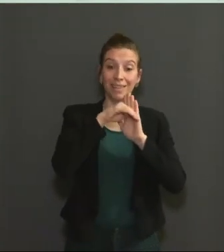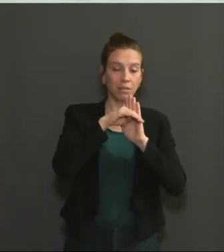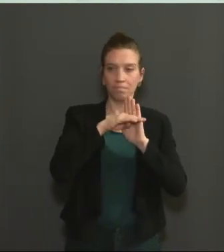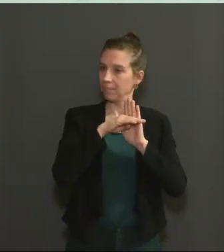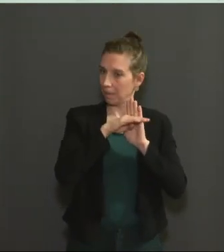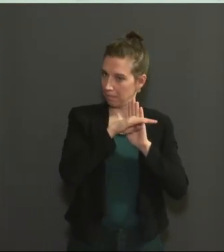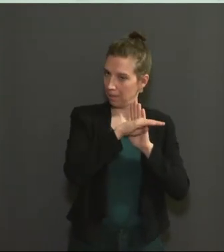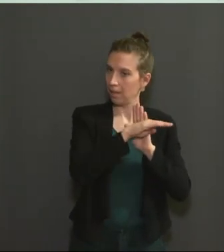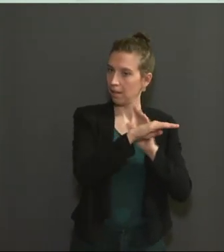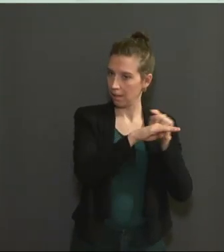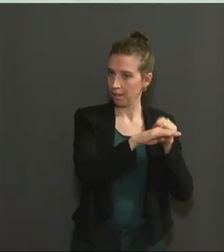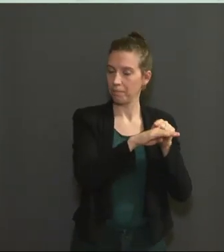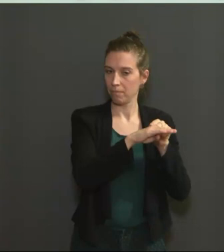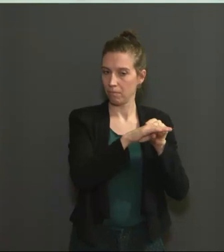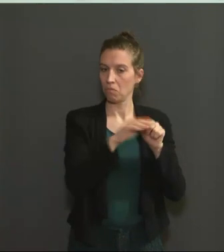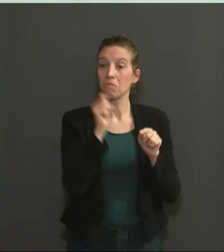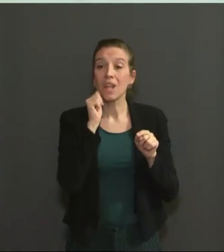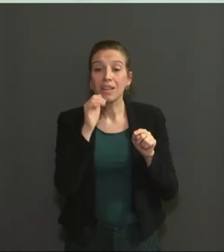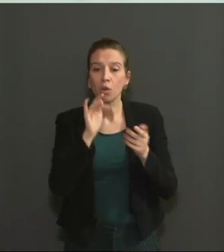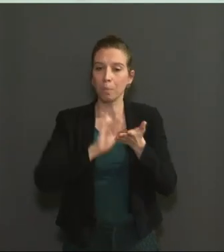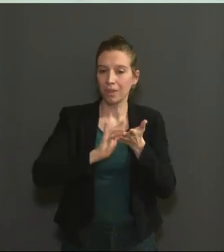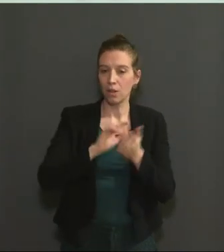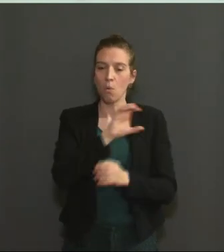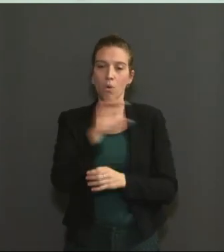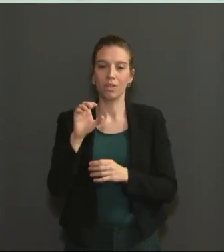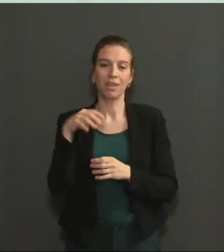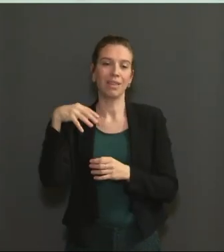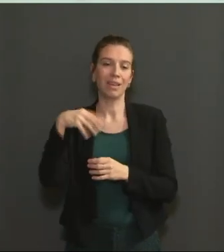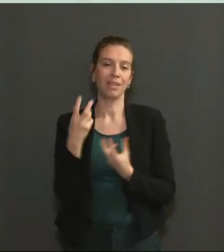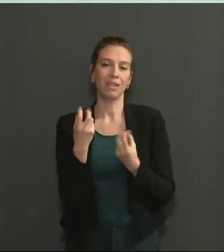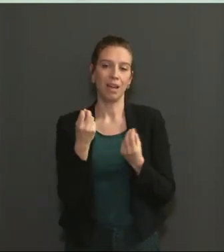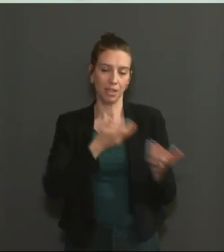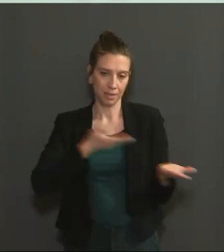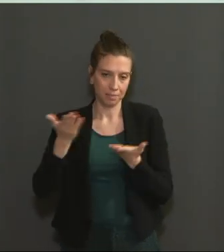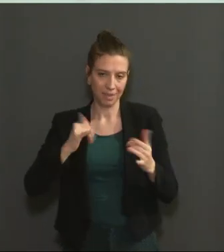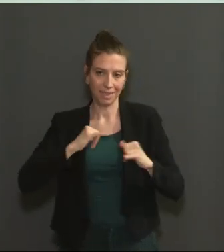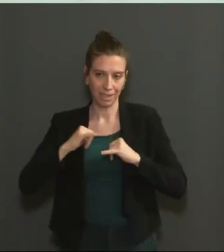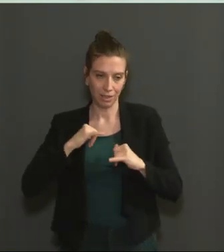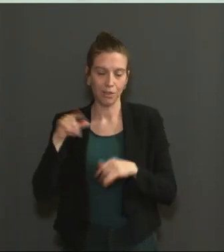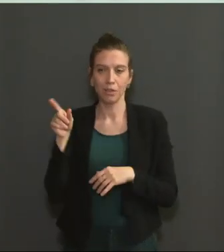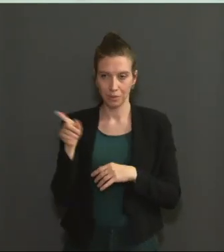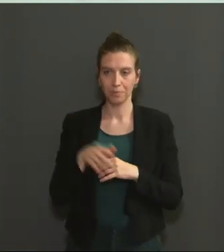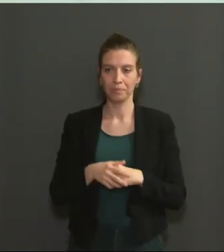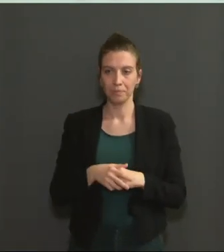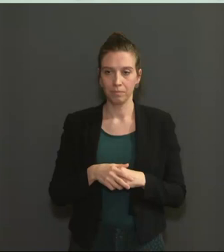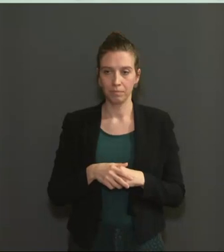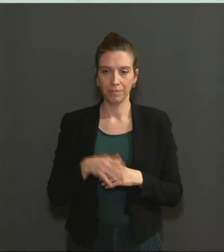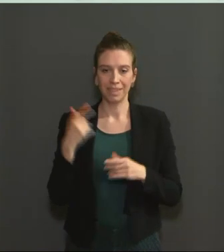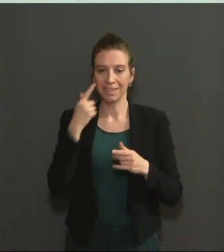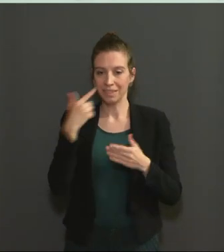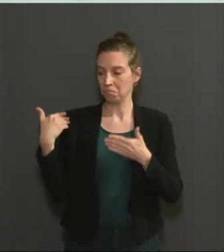189 nieuwe ziekenhuisopnames per dag op weekbasis is dat nog steeds een daling